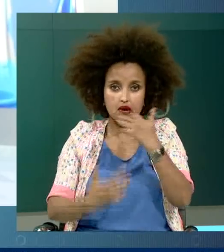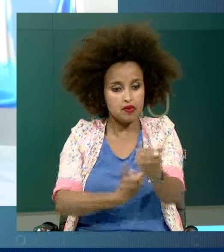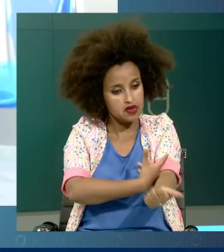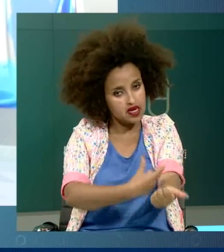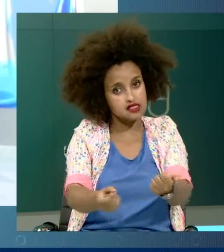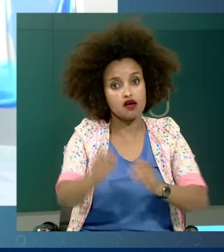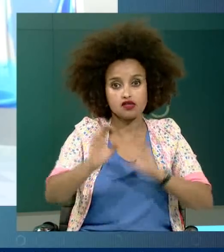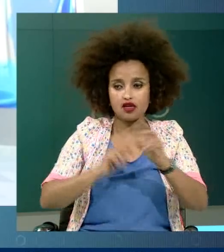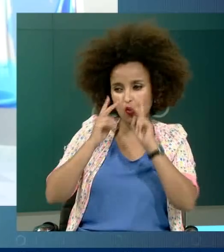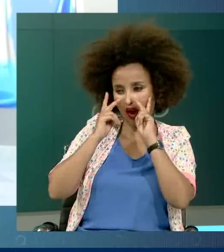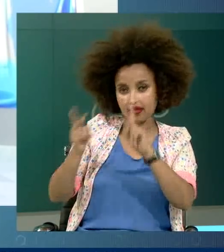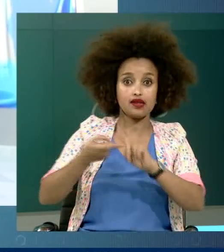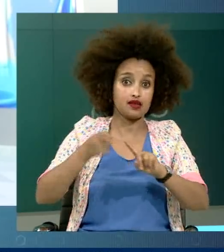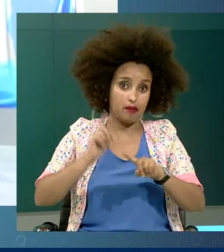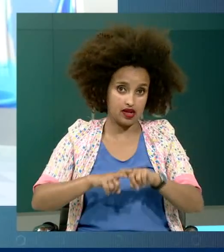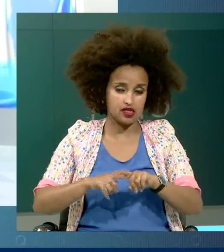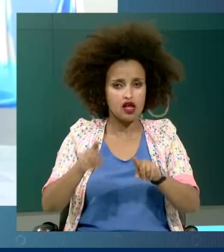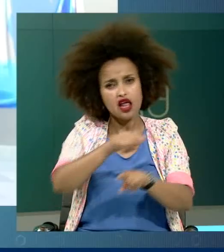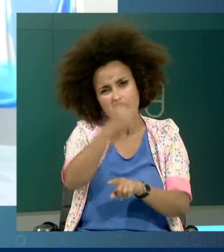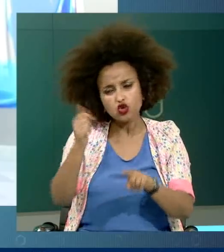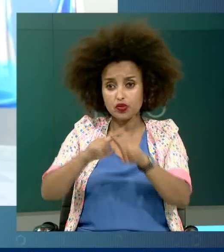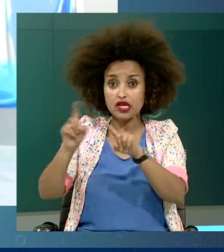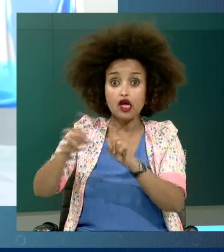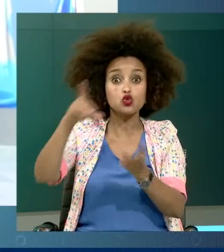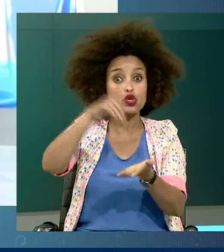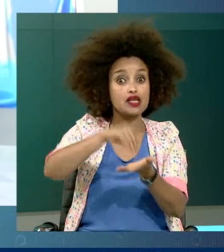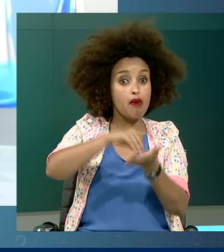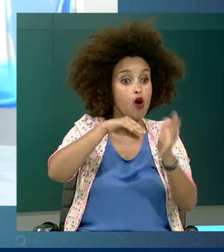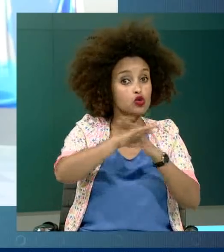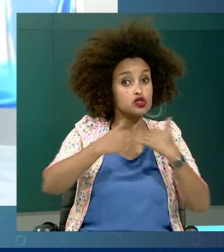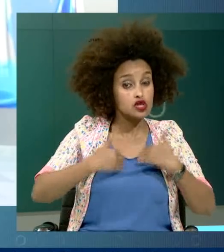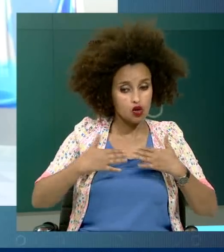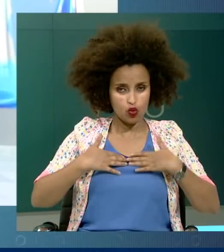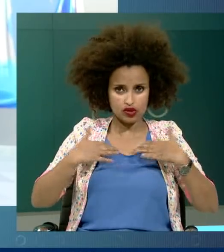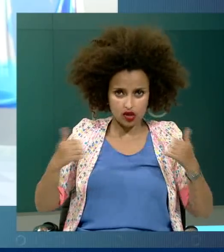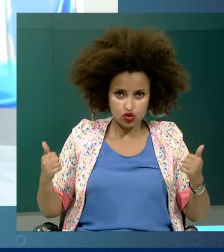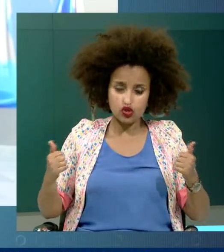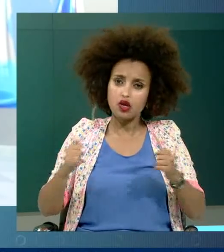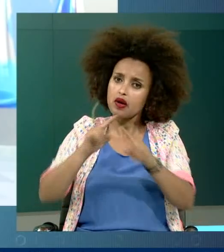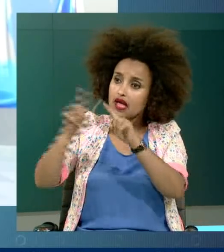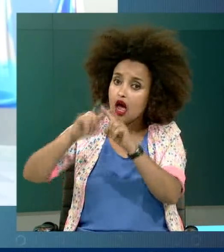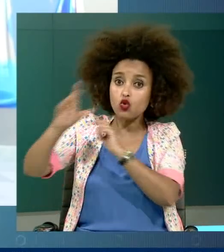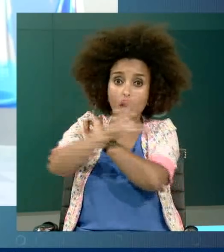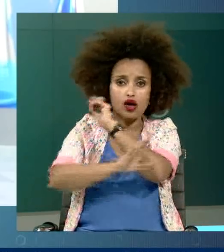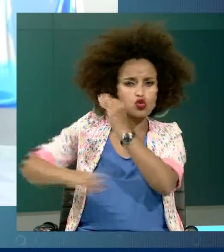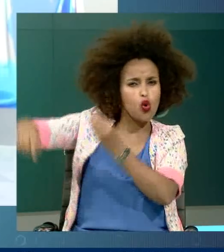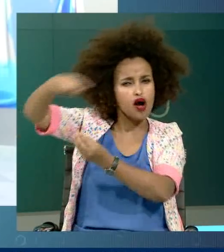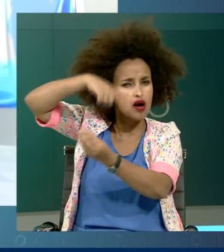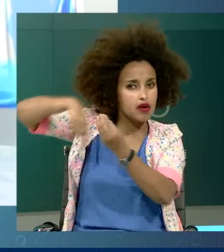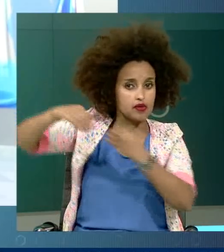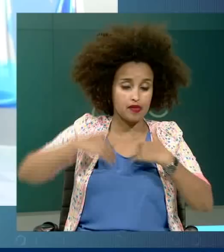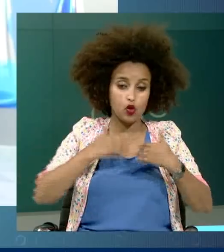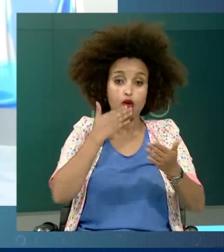ተመልክተን የተመለስ ነው። ሌሎችም በተለያዩ የመዲናይቱ አካባቢዎች ደግሞ በተሻለ መጠን ደግሞ በተለያዩ የአገሪቱ አካባቢዎች ደግሞ የሚገኙ እንደዚህ የበጎ ፍቃድ